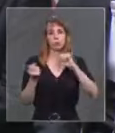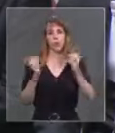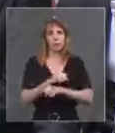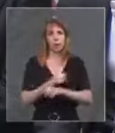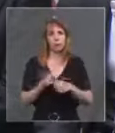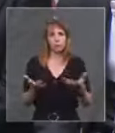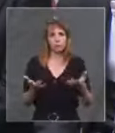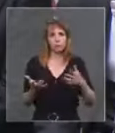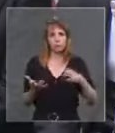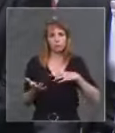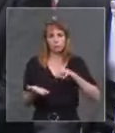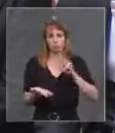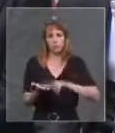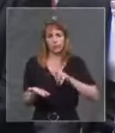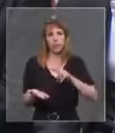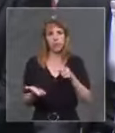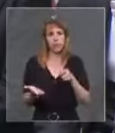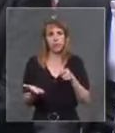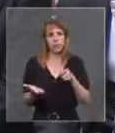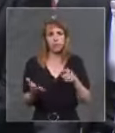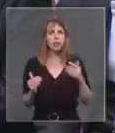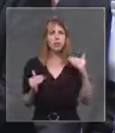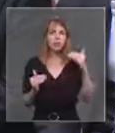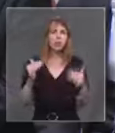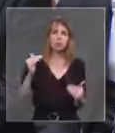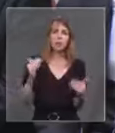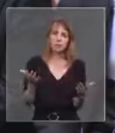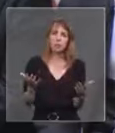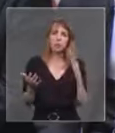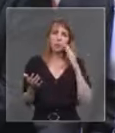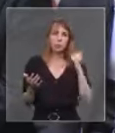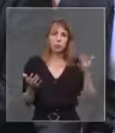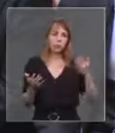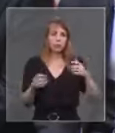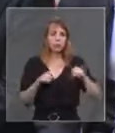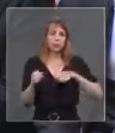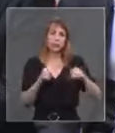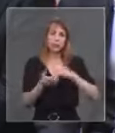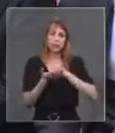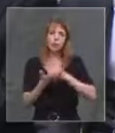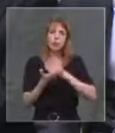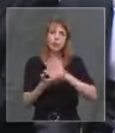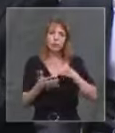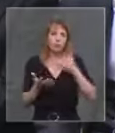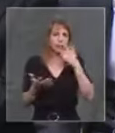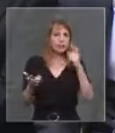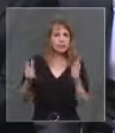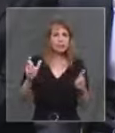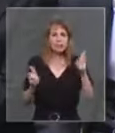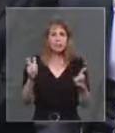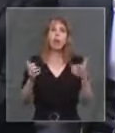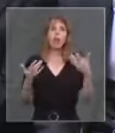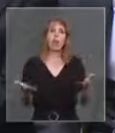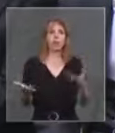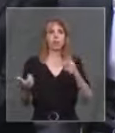un déséquilibre qui menaçait l'avenir de notre système par répartition, et une réforme qui rétablit